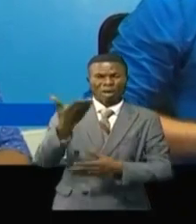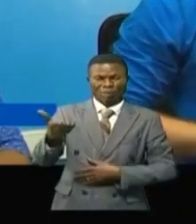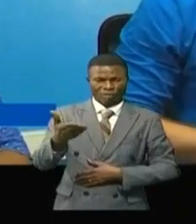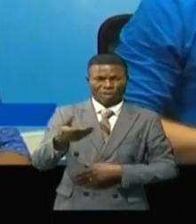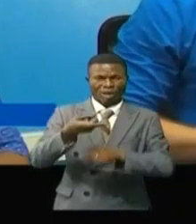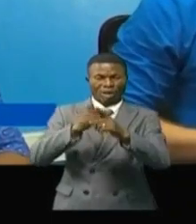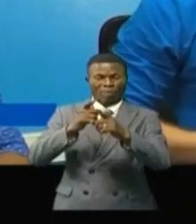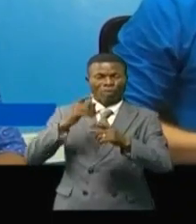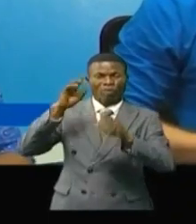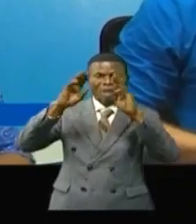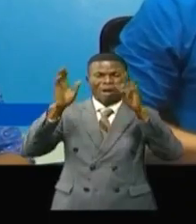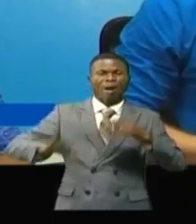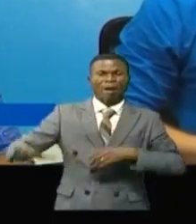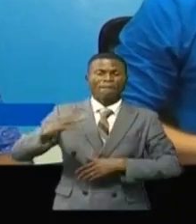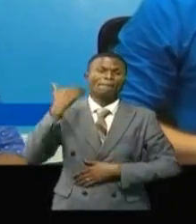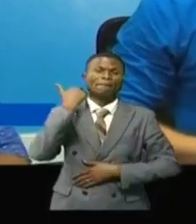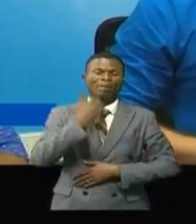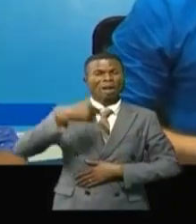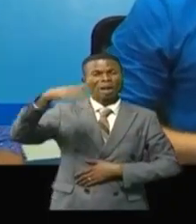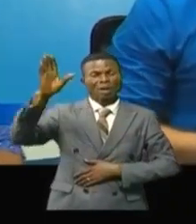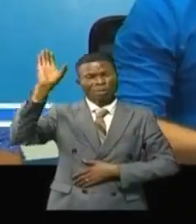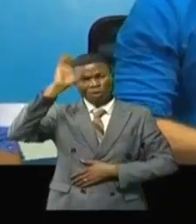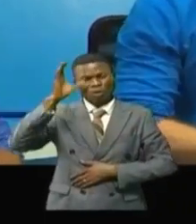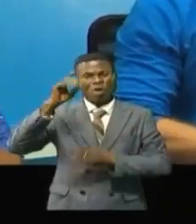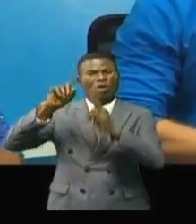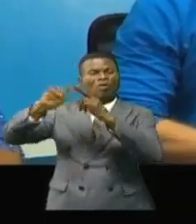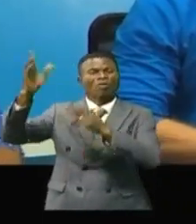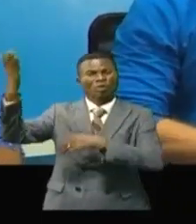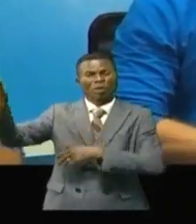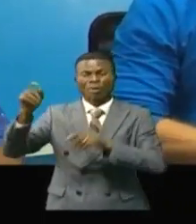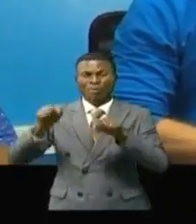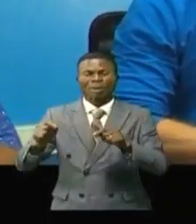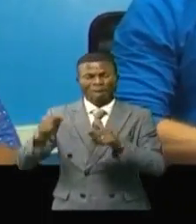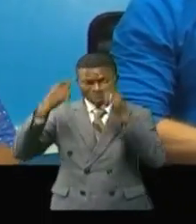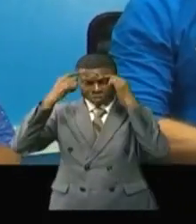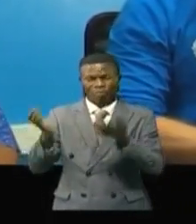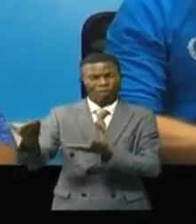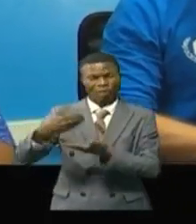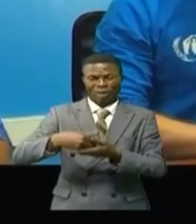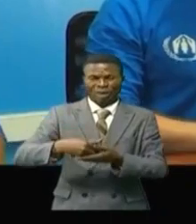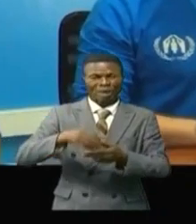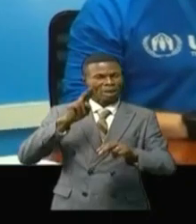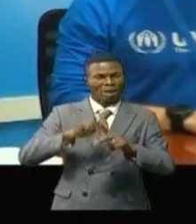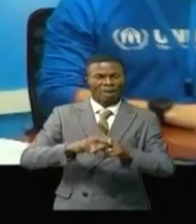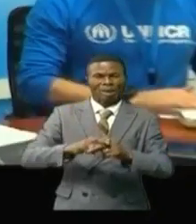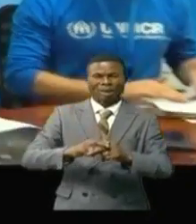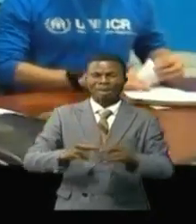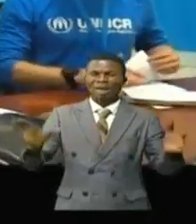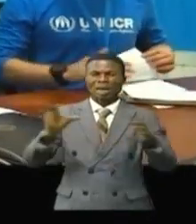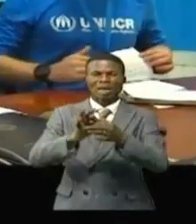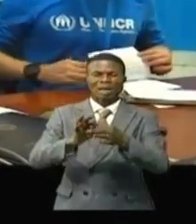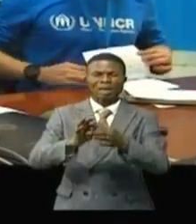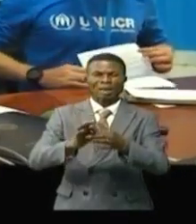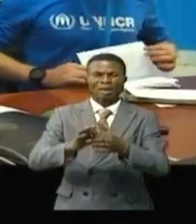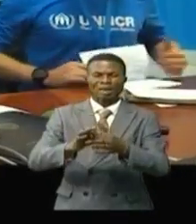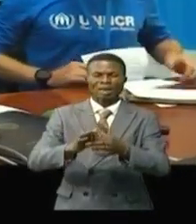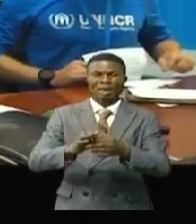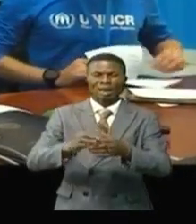l'Ouganda, où elles avaient cherché asile, mais où elles n'ont pas pu s'entendre avec leurs autorités